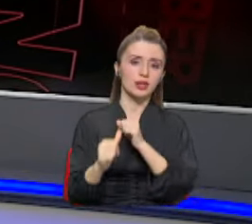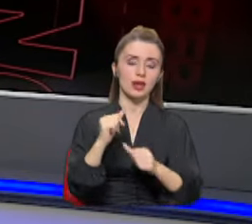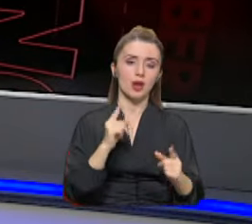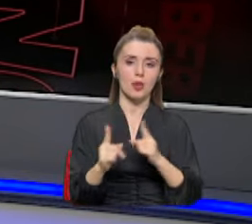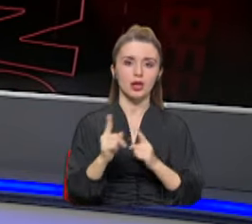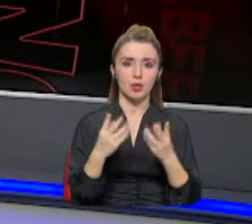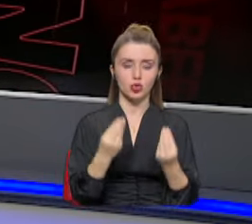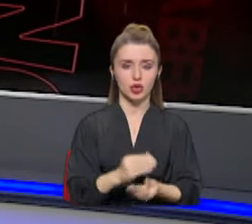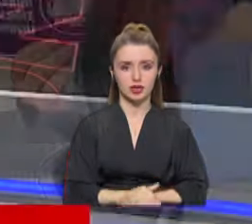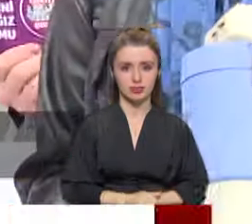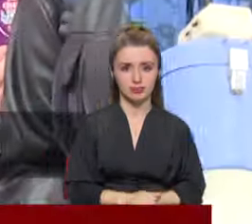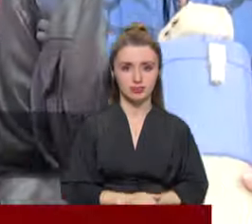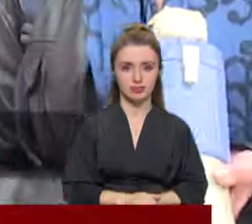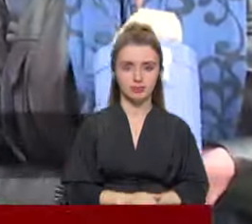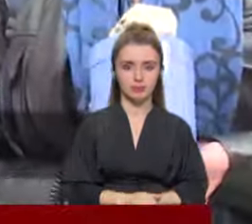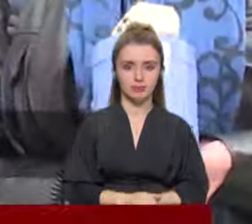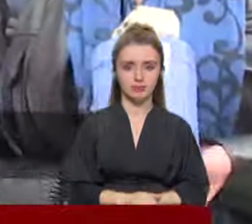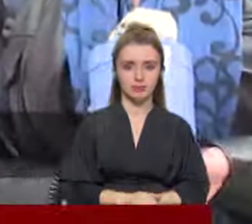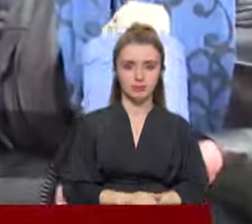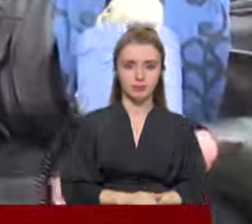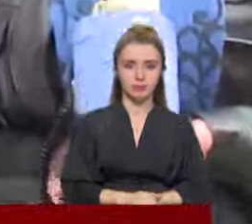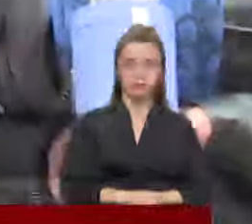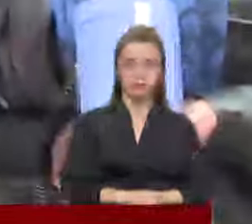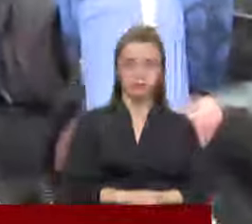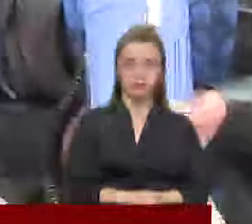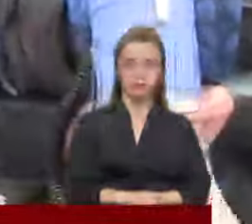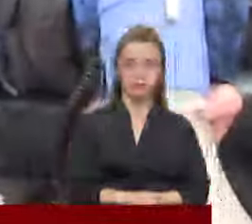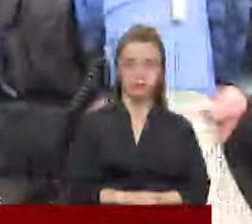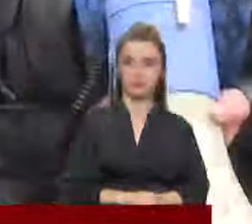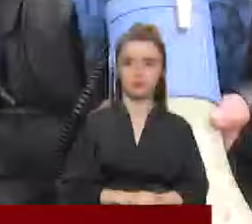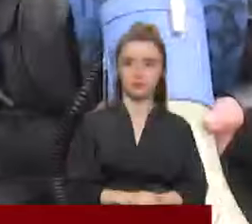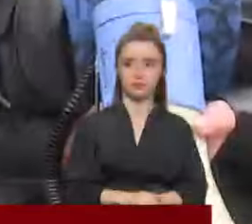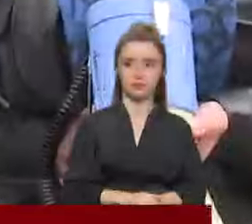yargılanacak. Çocuk istismarını